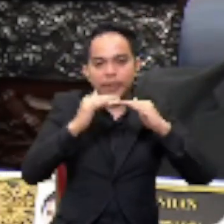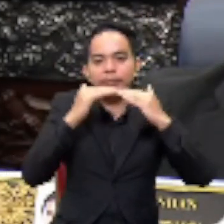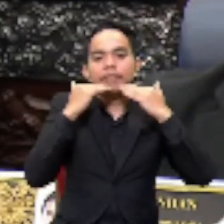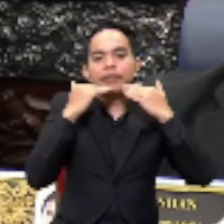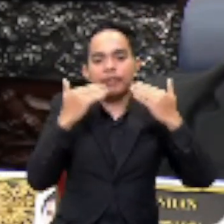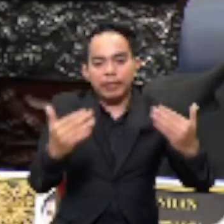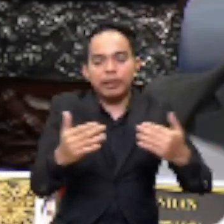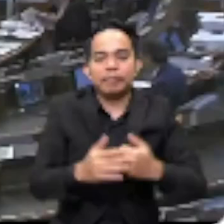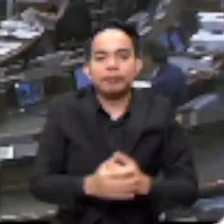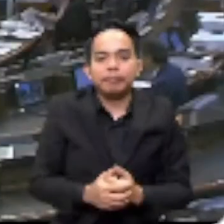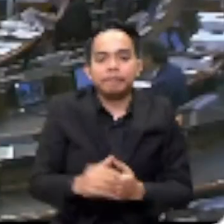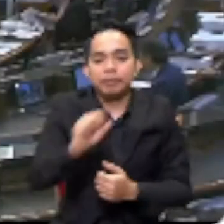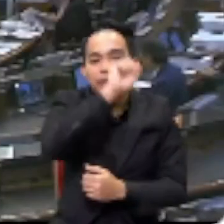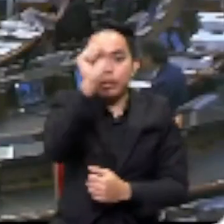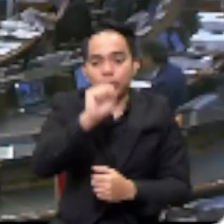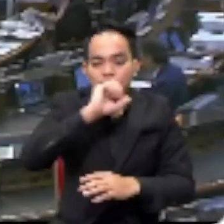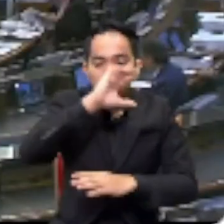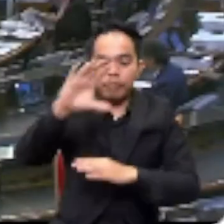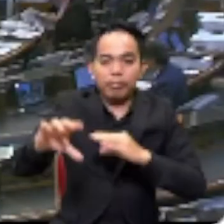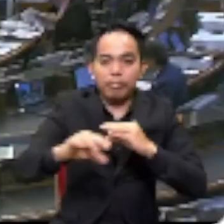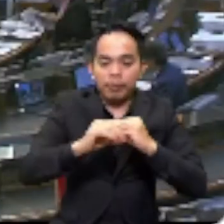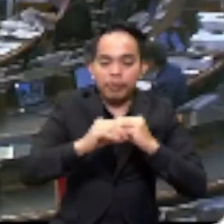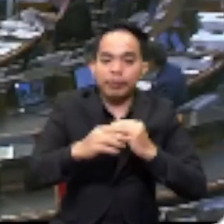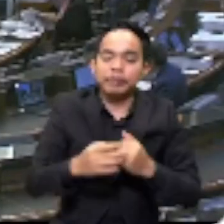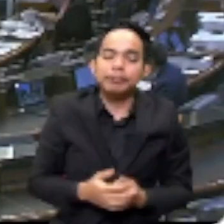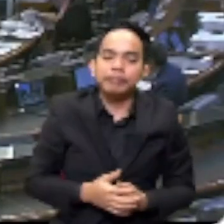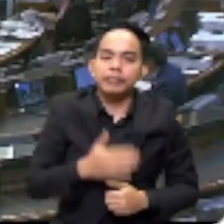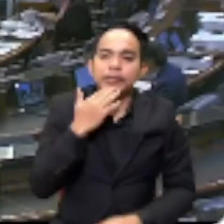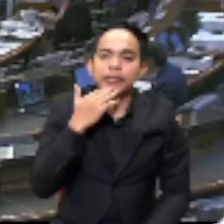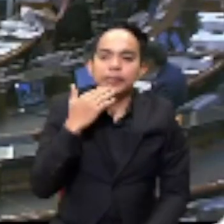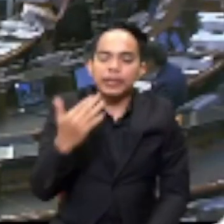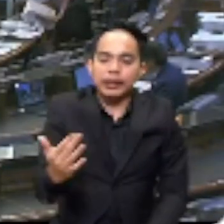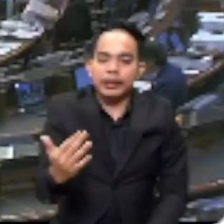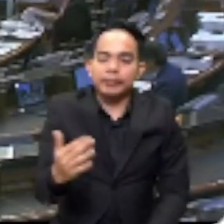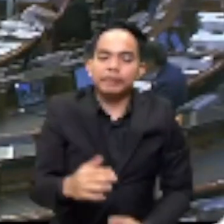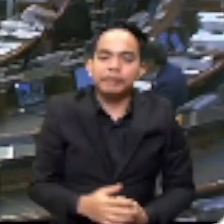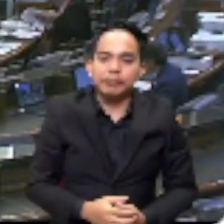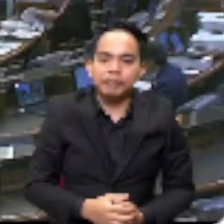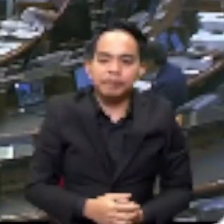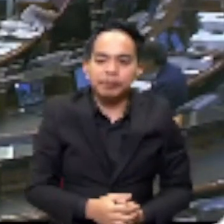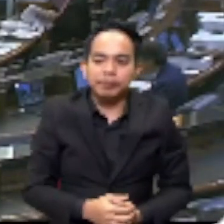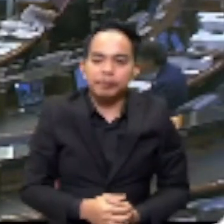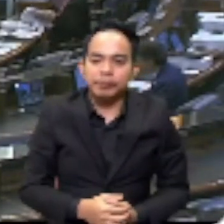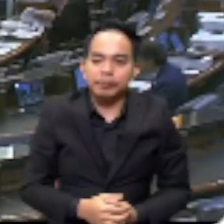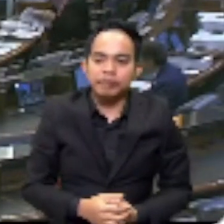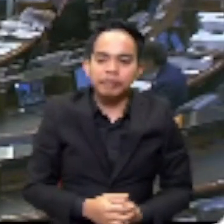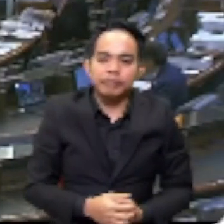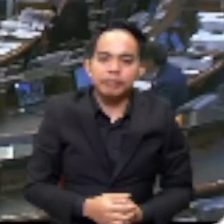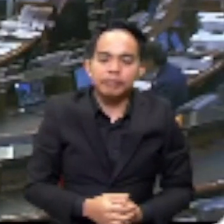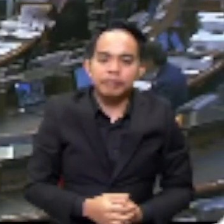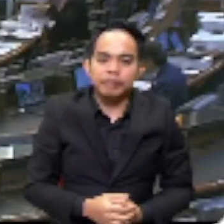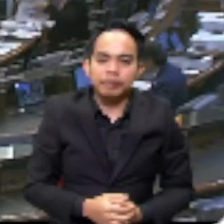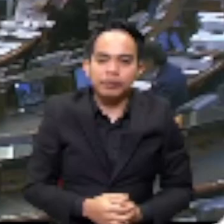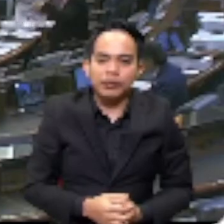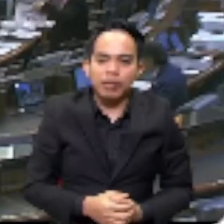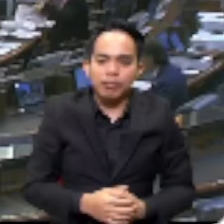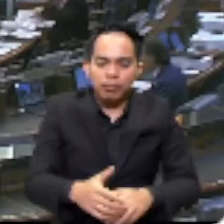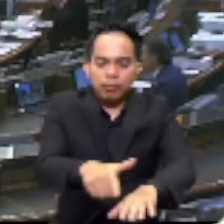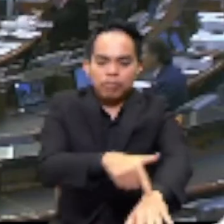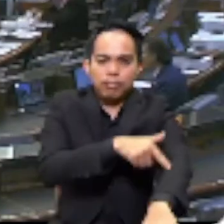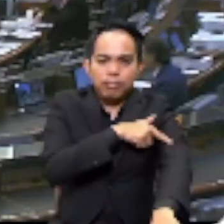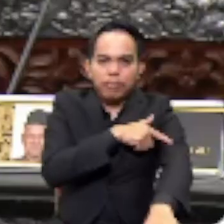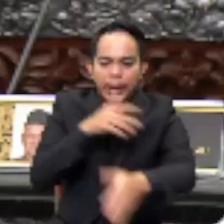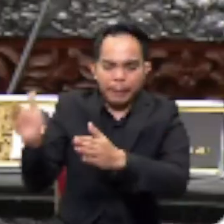terima kasih soalan tambahan yang berhormat Terima kasih yang berhormat datuk speaker Terima kasih menteri jawatan memang panjang dan